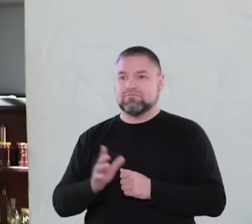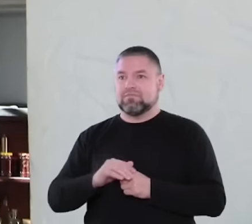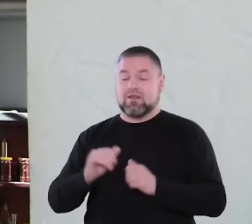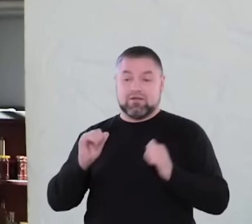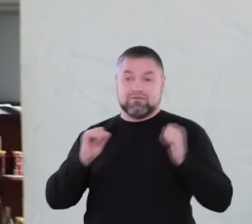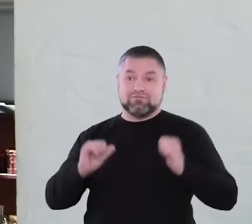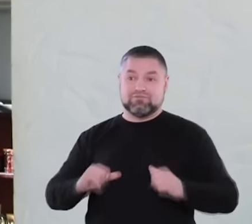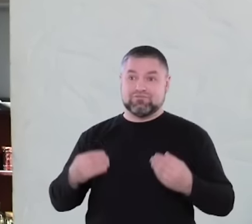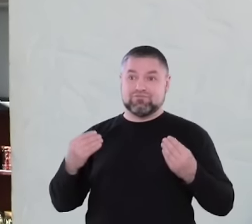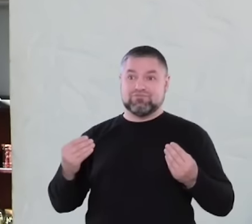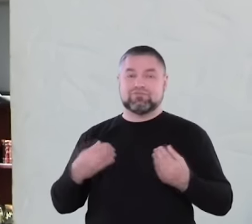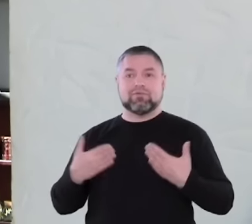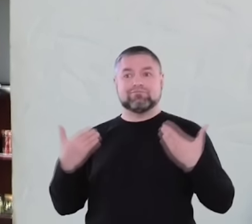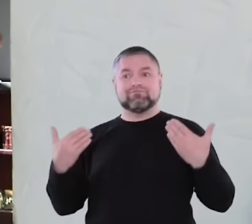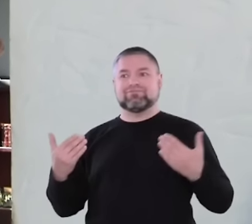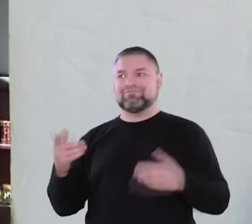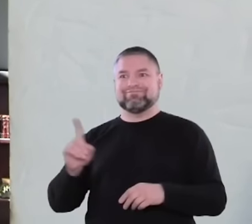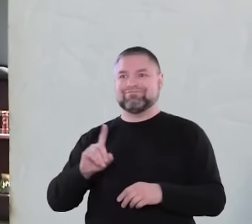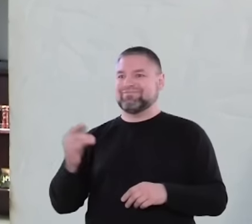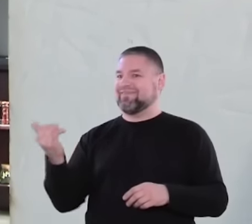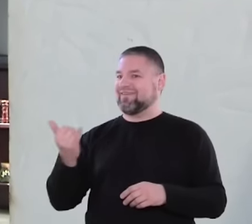o tym, że mężczyzna jest dżentelmenem.